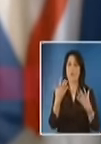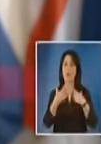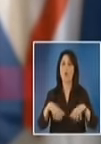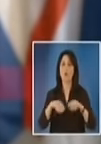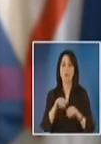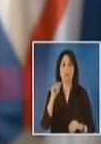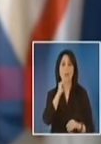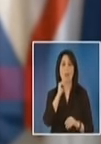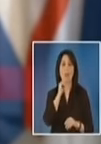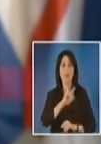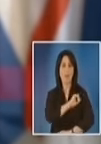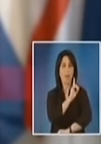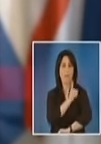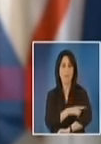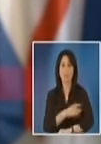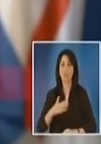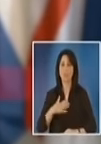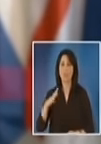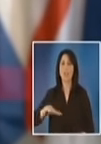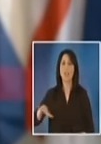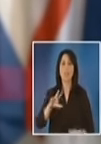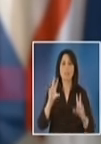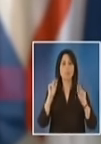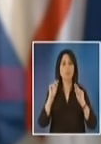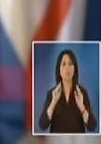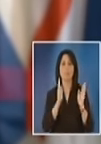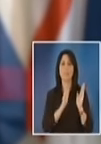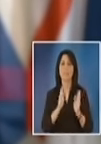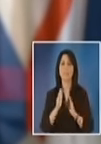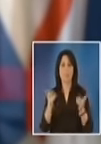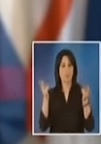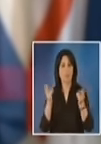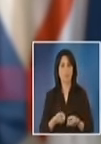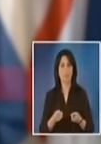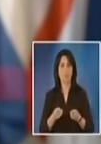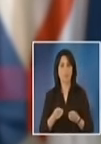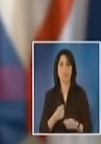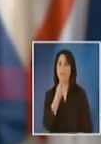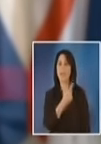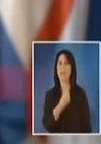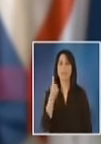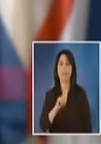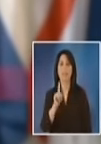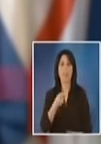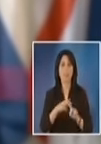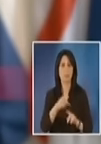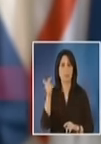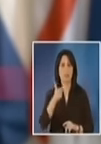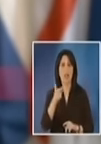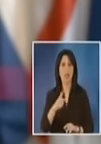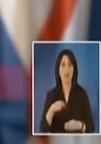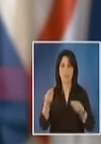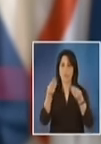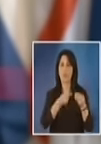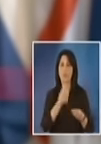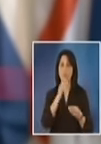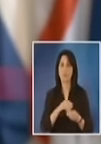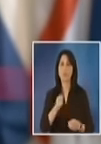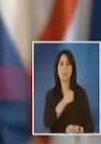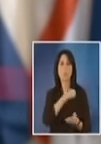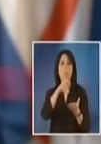თქვენი ოჯახების ეკონომიკურ გაძლიერებას ჩვენს ქვეყანაში მშვიდობა და სტაბილურობა სჭირდება. ერთადერთი რაც ამას გარანტირებულად